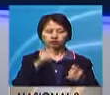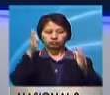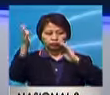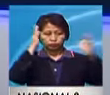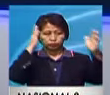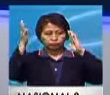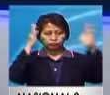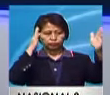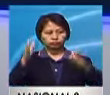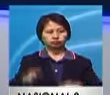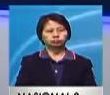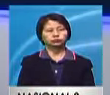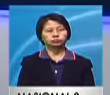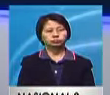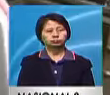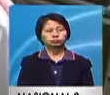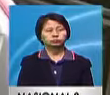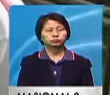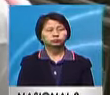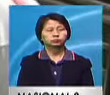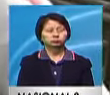negara.